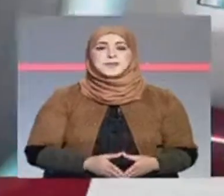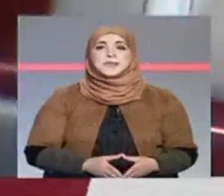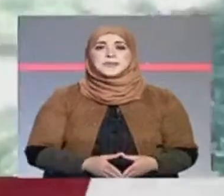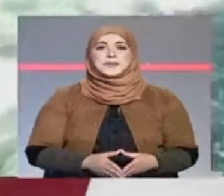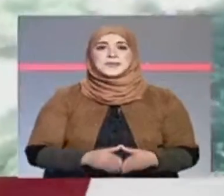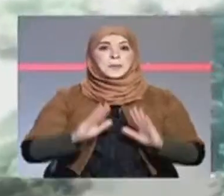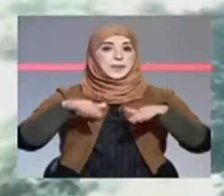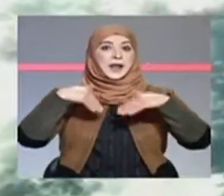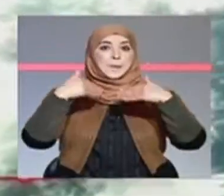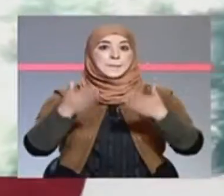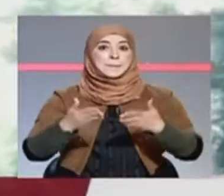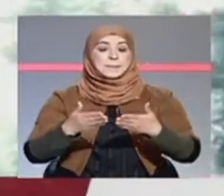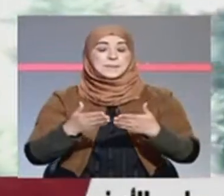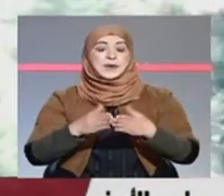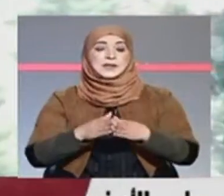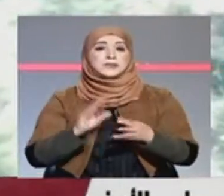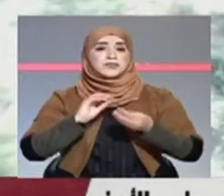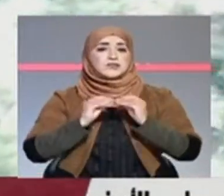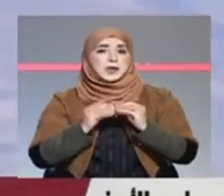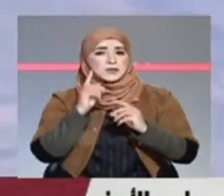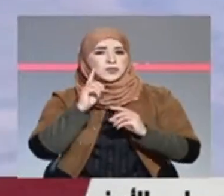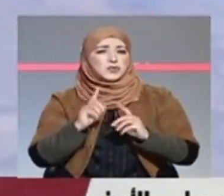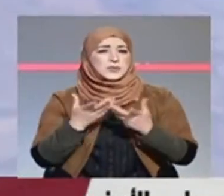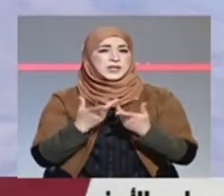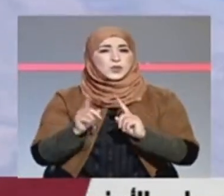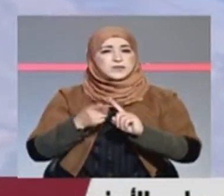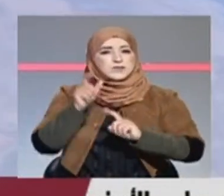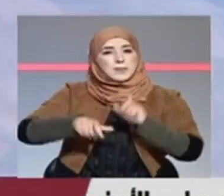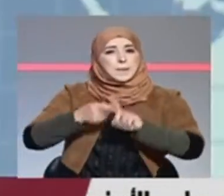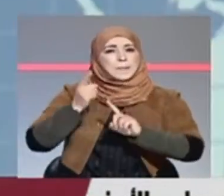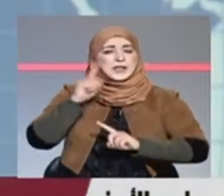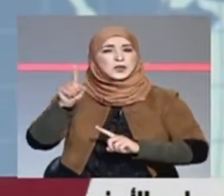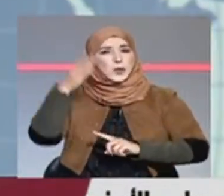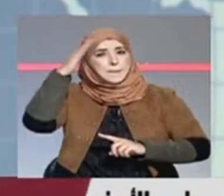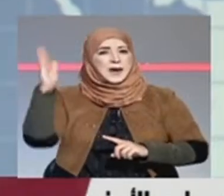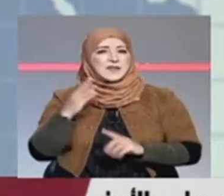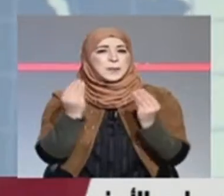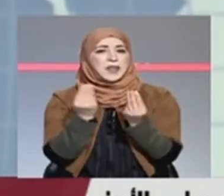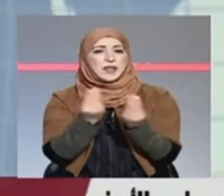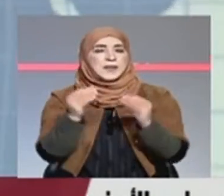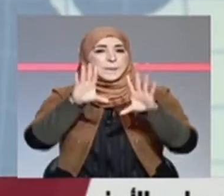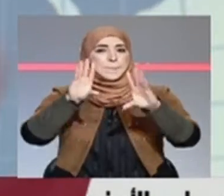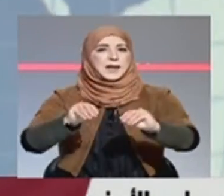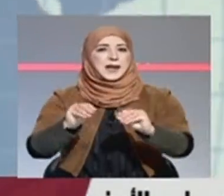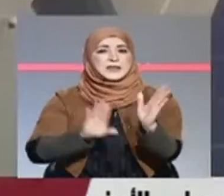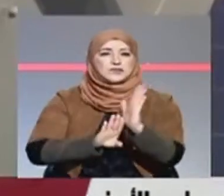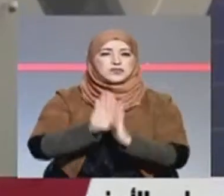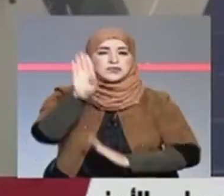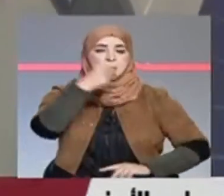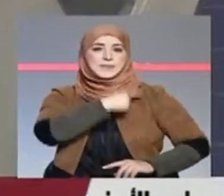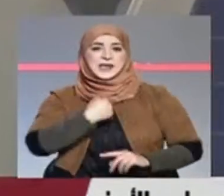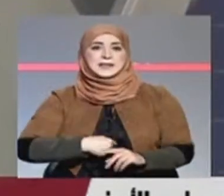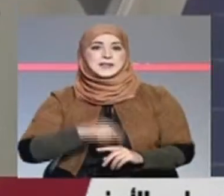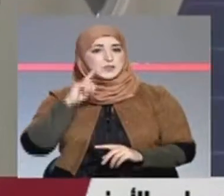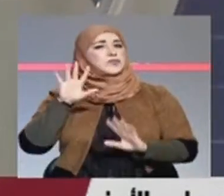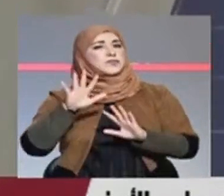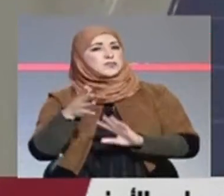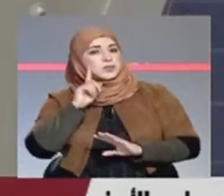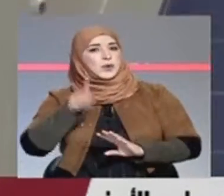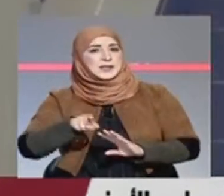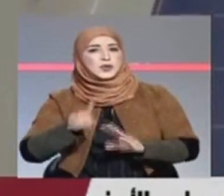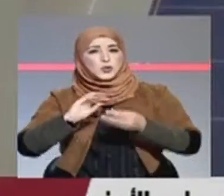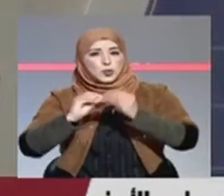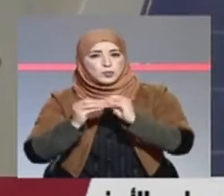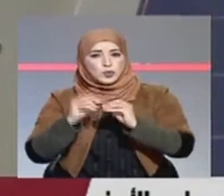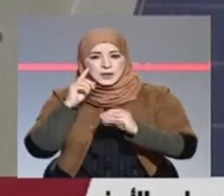بفقدان السيطره عليه مختصره يؤكدون عدم تحديد مكان سقوط الصاروخ السنيه وتوقعات بوقوع ما سيتفق